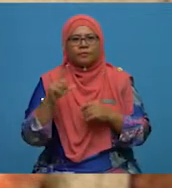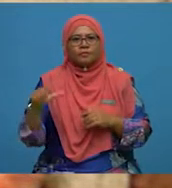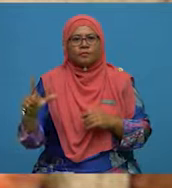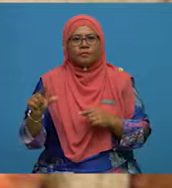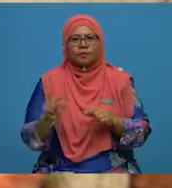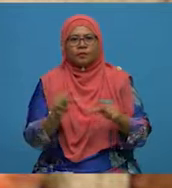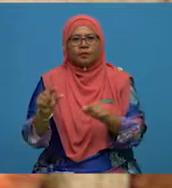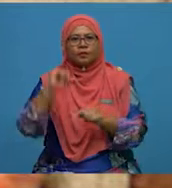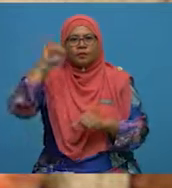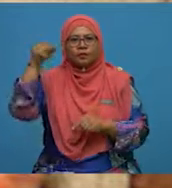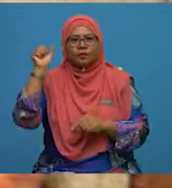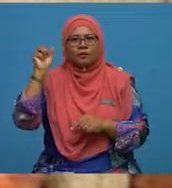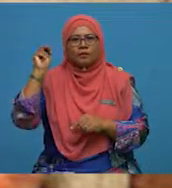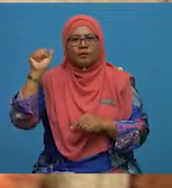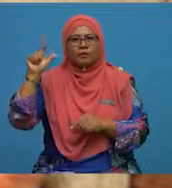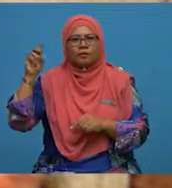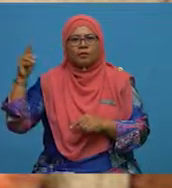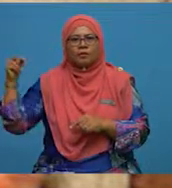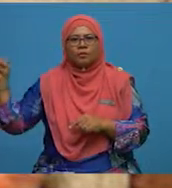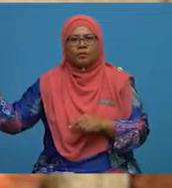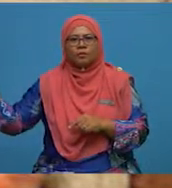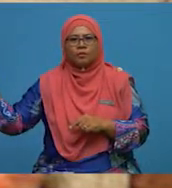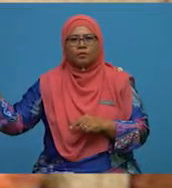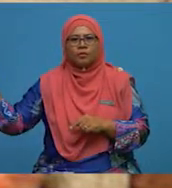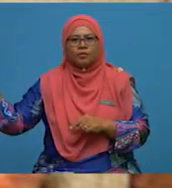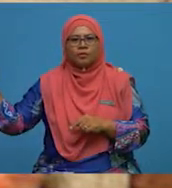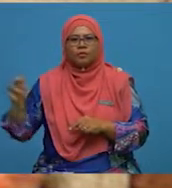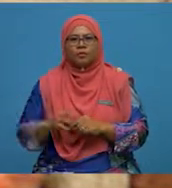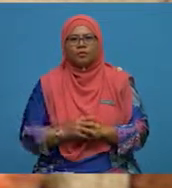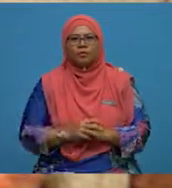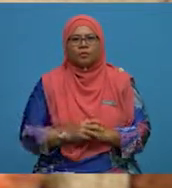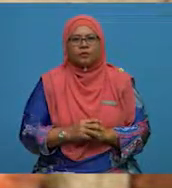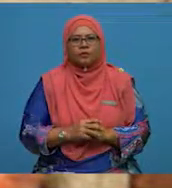gerakan Jamaluddin Al-Afghani dan Muhammad Abduh.